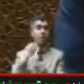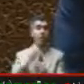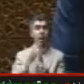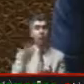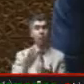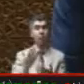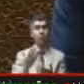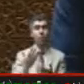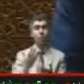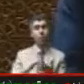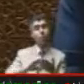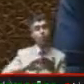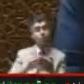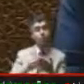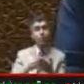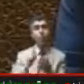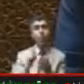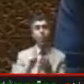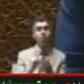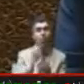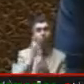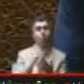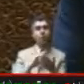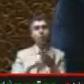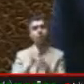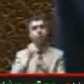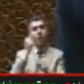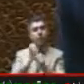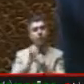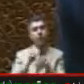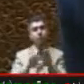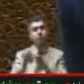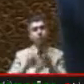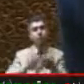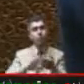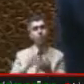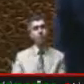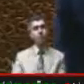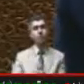أصبحت ضمن الأولويات التي يجب الانتباه إليها،